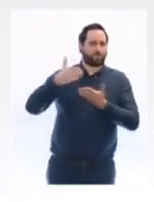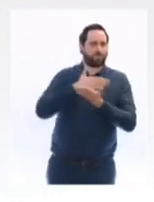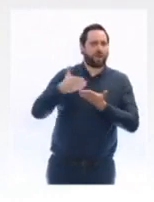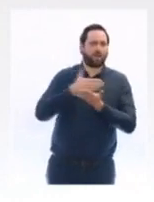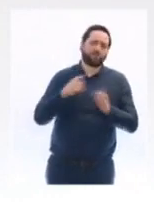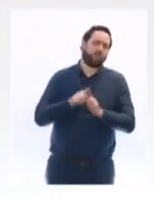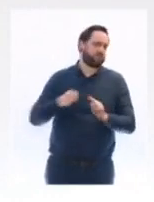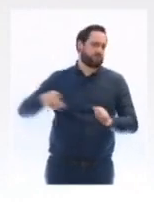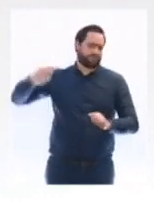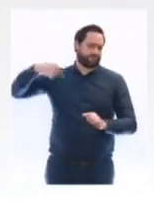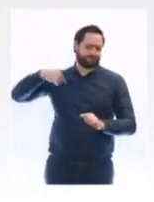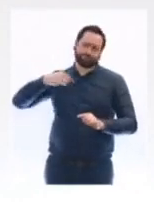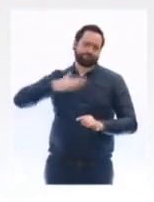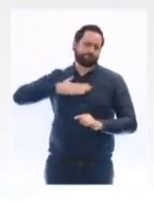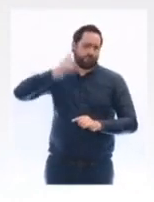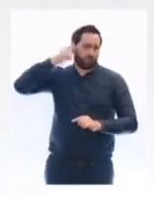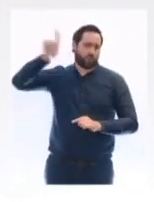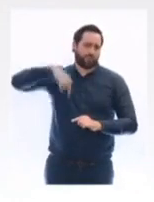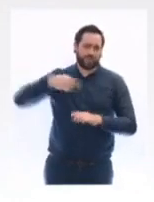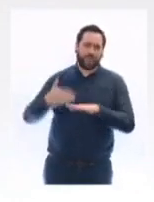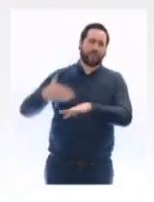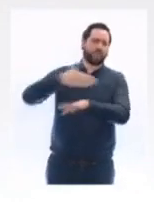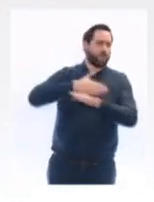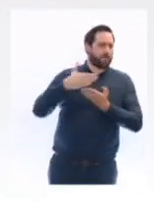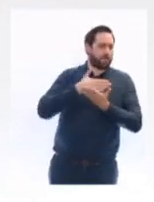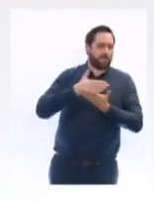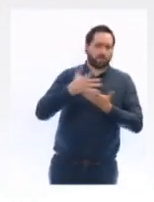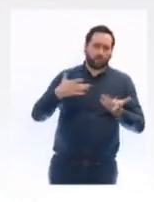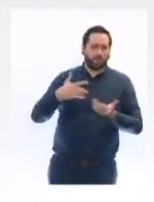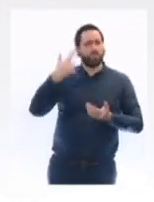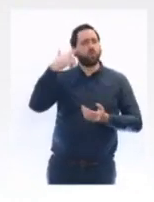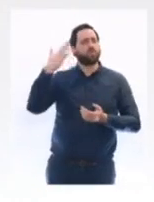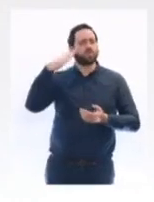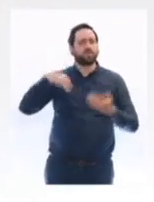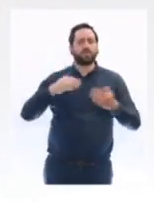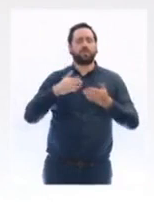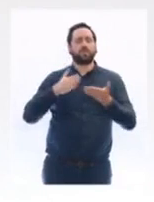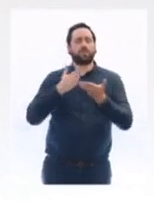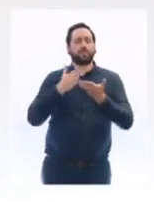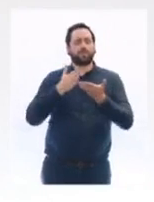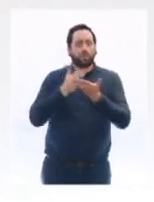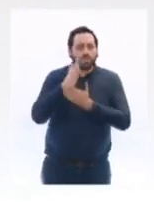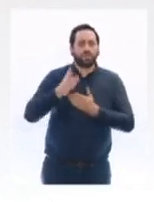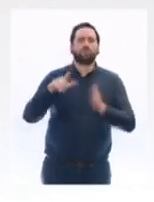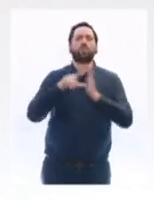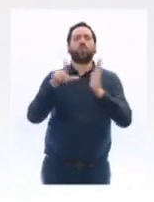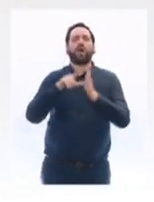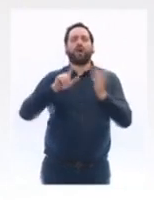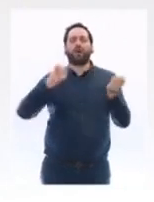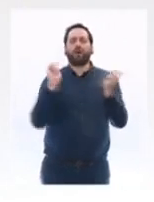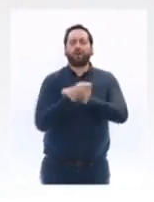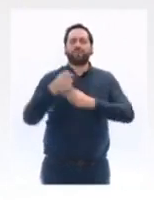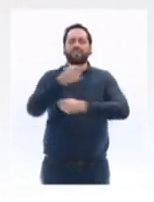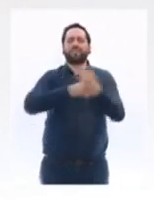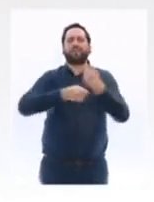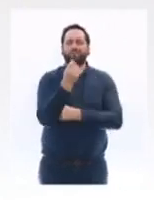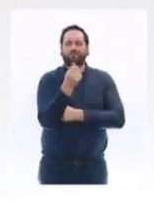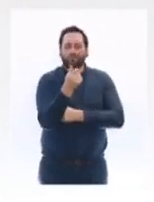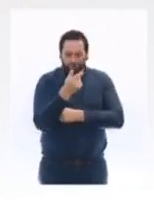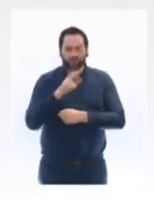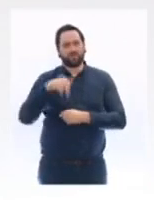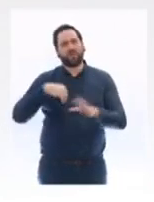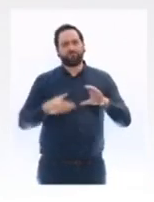a été si important en mars-avril dernier, lors du premier confinement, où nous avons eu de grandes difficultés à